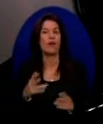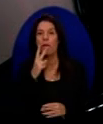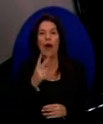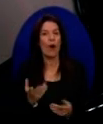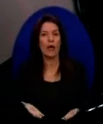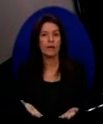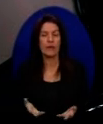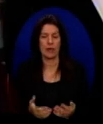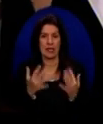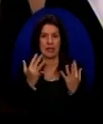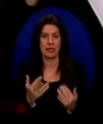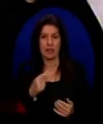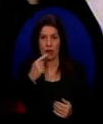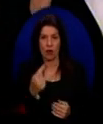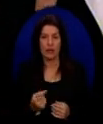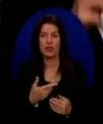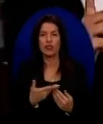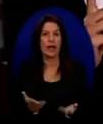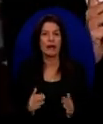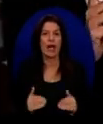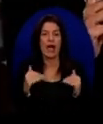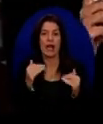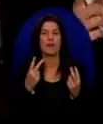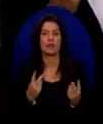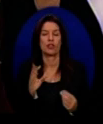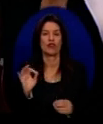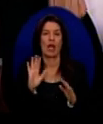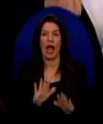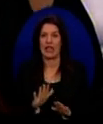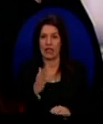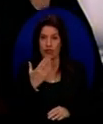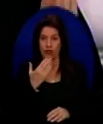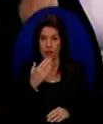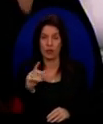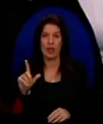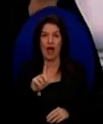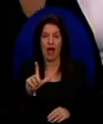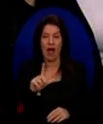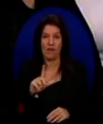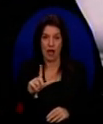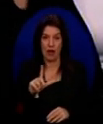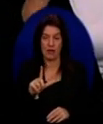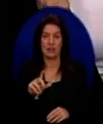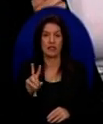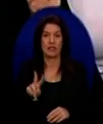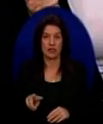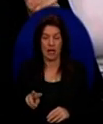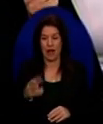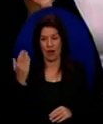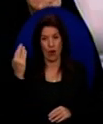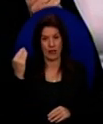אומרת שאין עלייה משמעותית של האנטישמיות, אבל הקונסנסוס שהיה